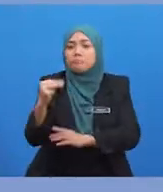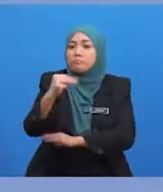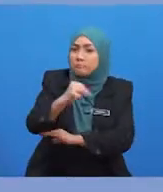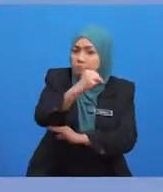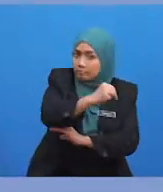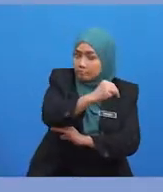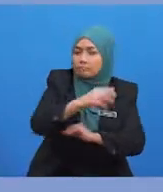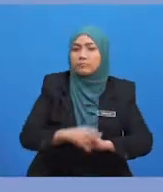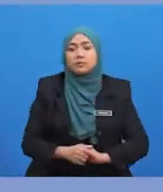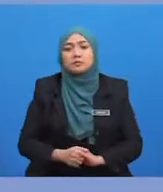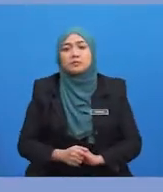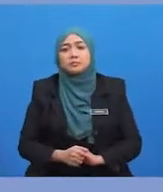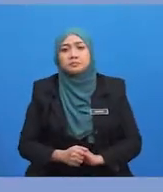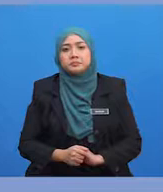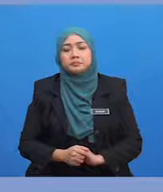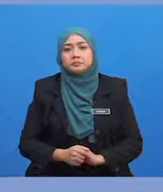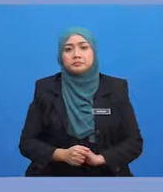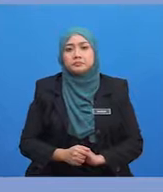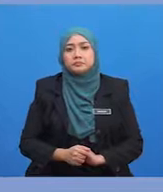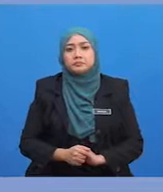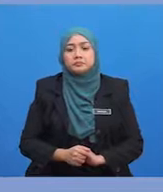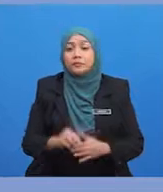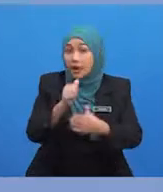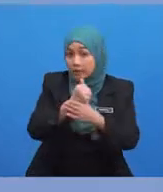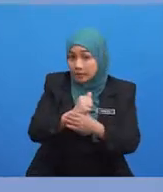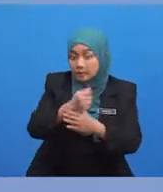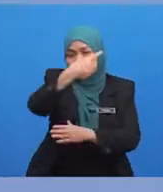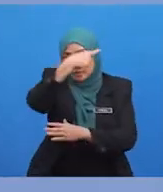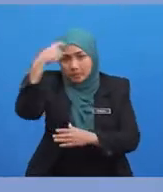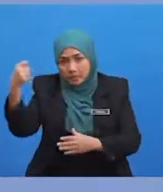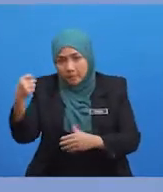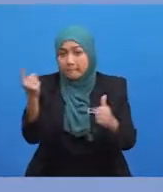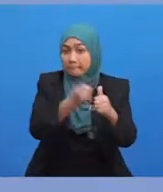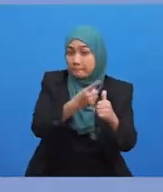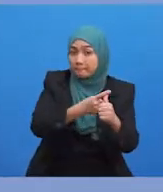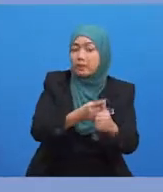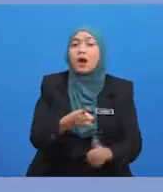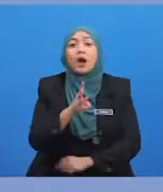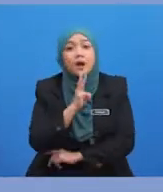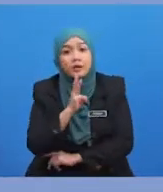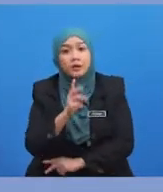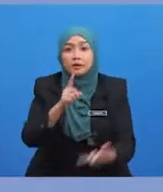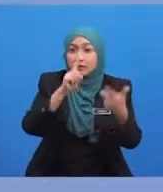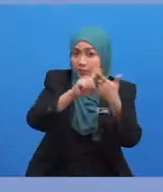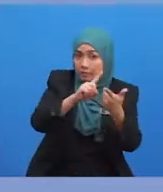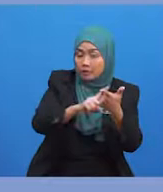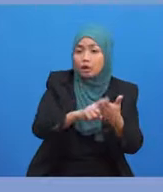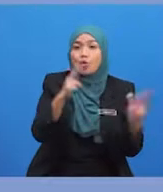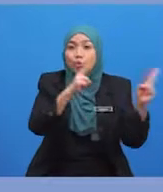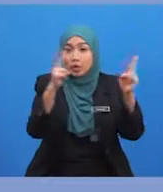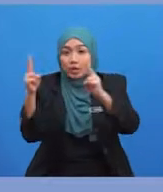Antara faktor-faktor utama pertumbuhan mikroorganisma ialah air, udara,